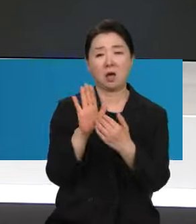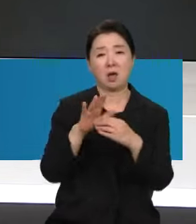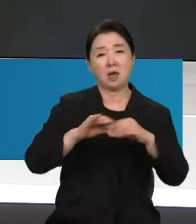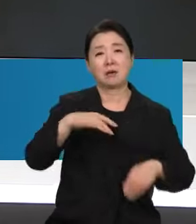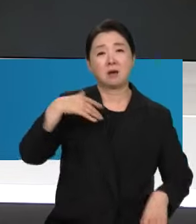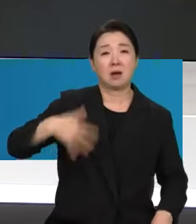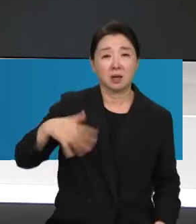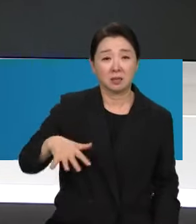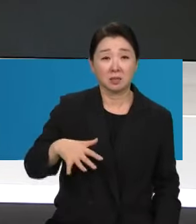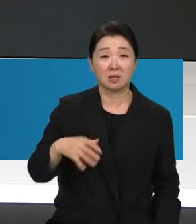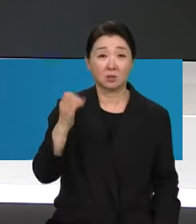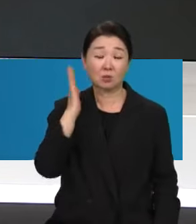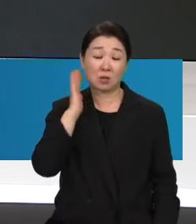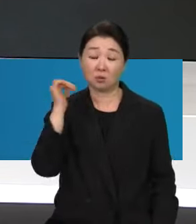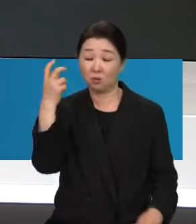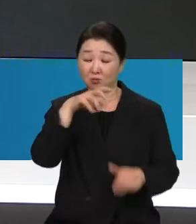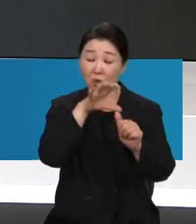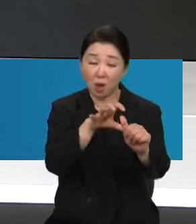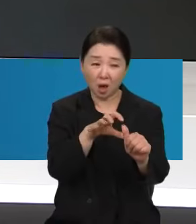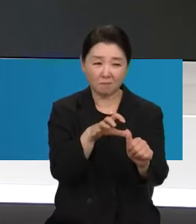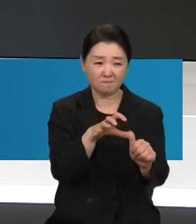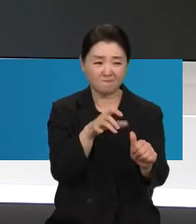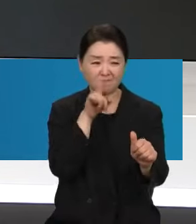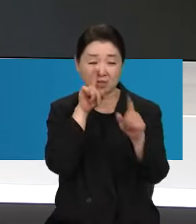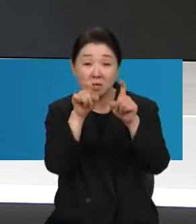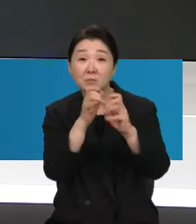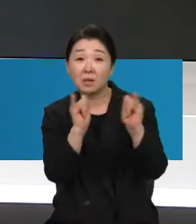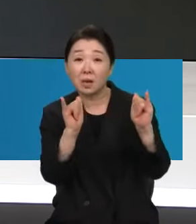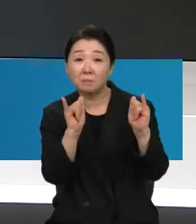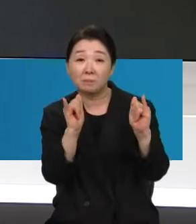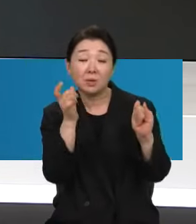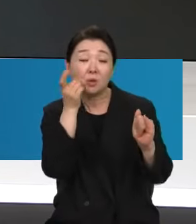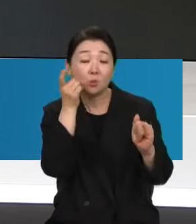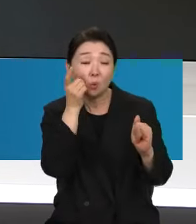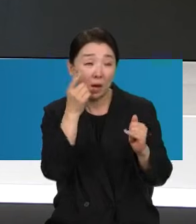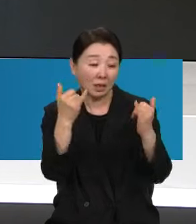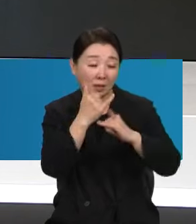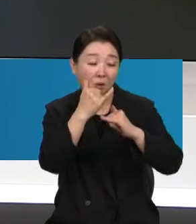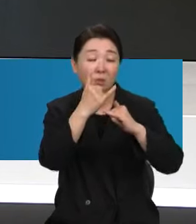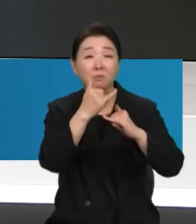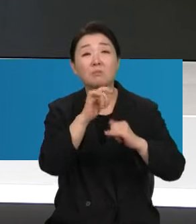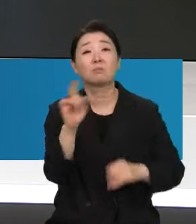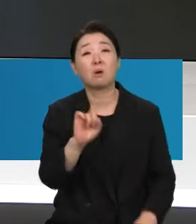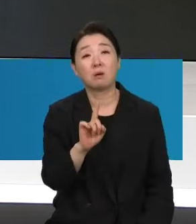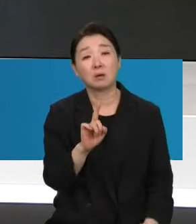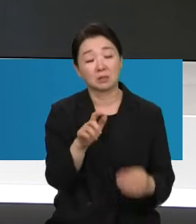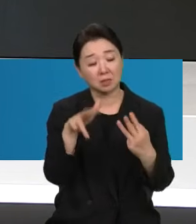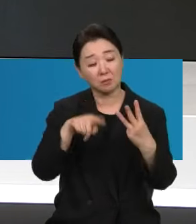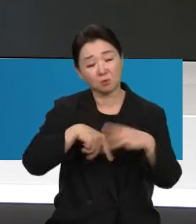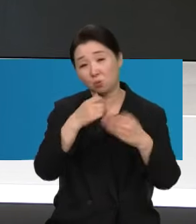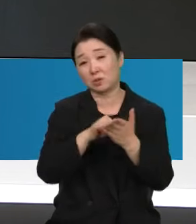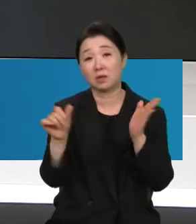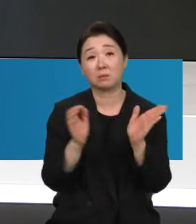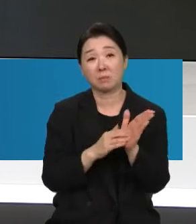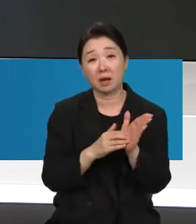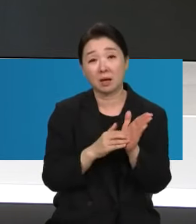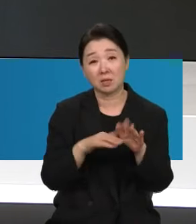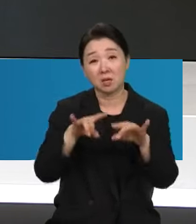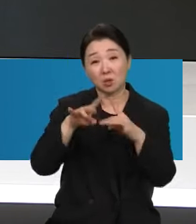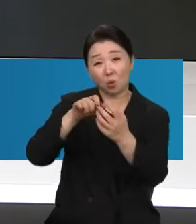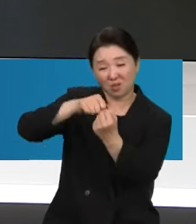의혹을 풀 스모킹건으로 꼽히는 관련자들의 통화 기록은 이제 3주 뒤면 모두 지워지는데 최근까지